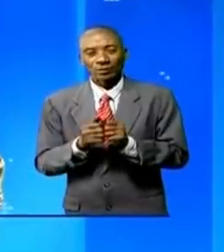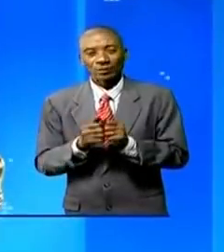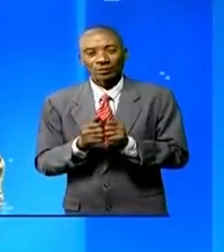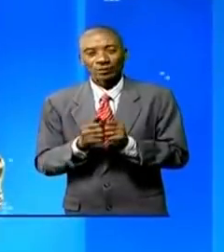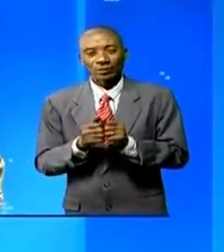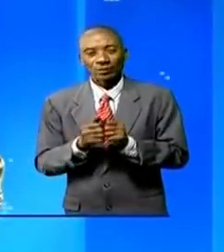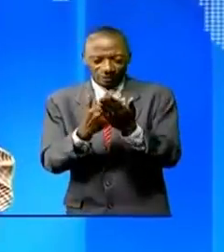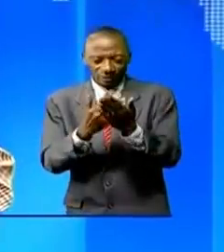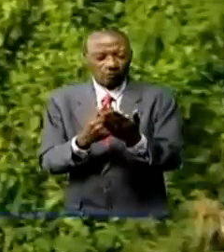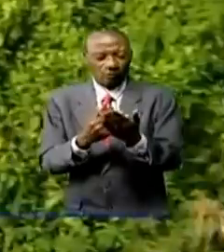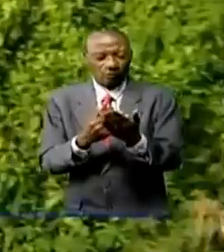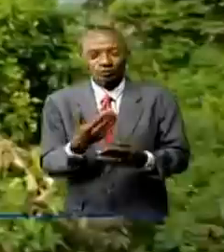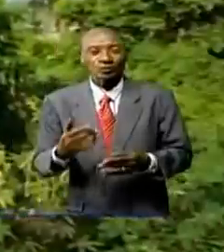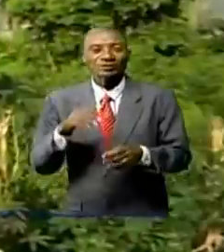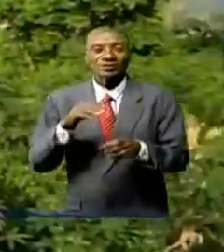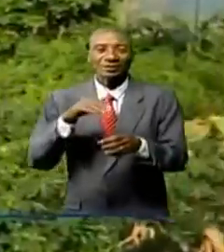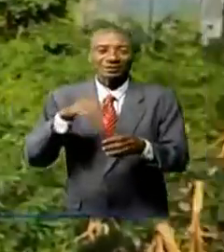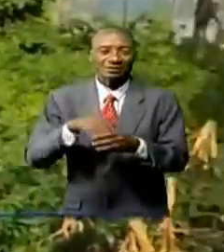le reportage.